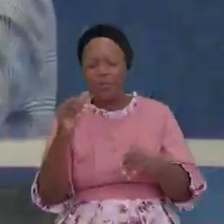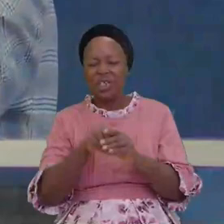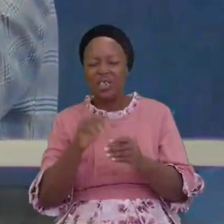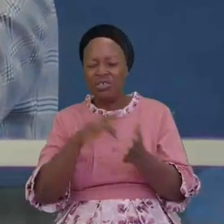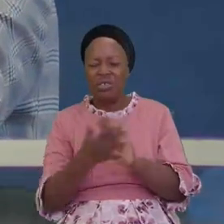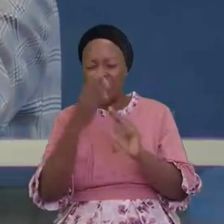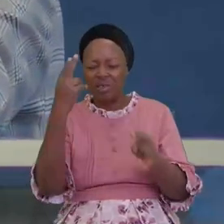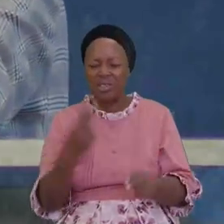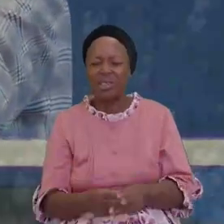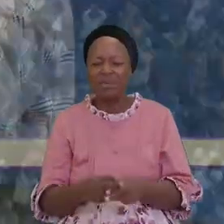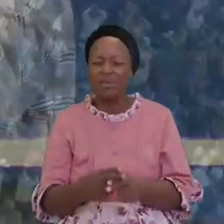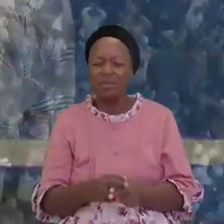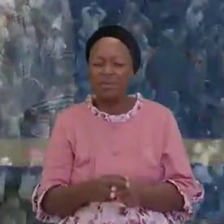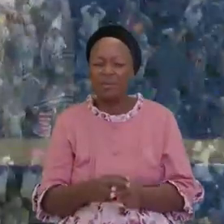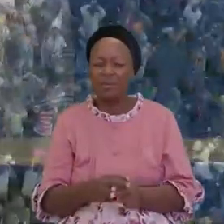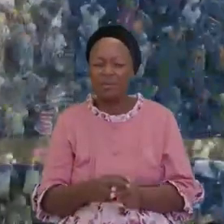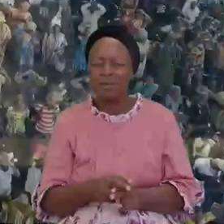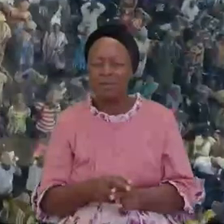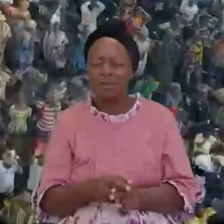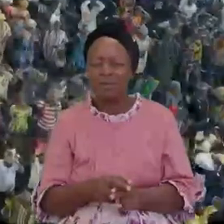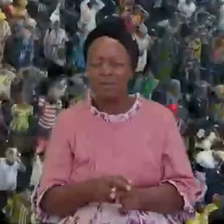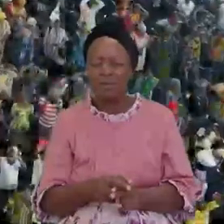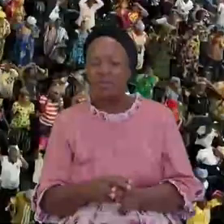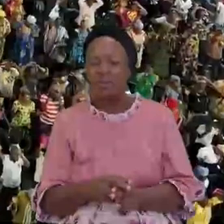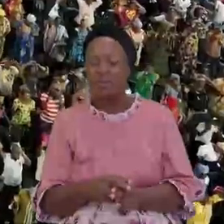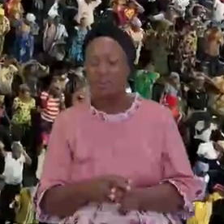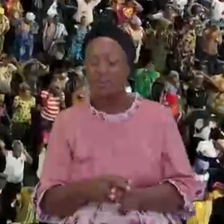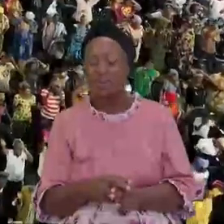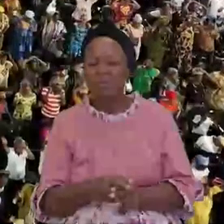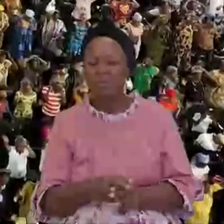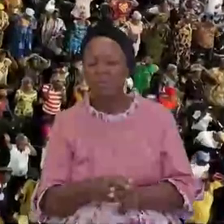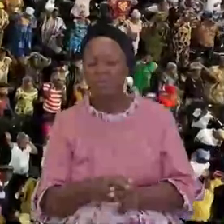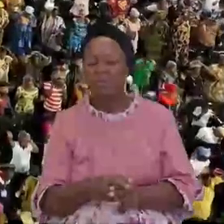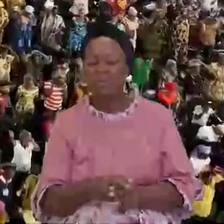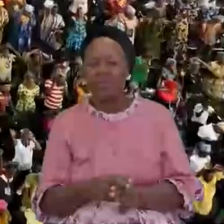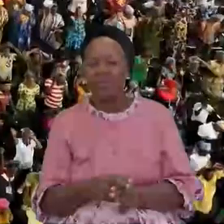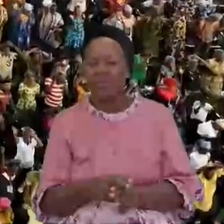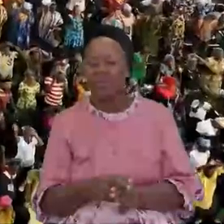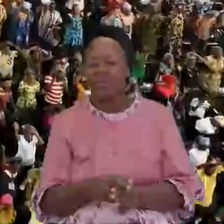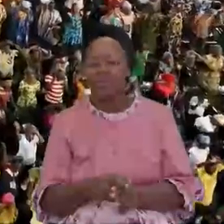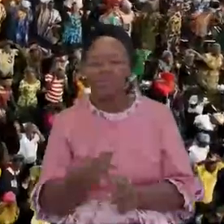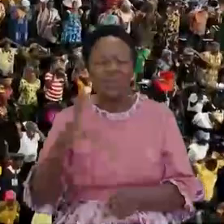Que ses yeux aveugles soient ouverts au nom de Jésus.